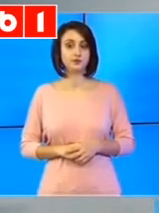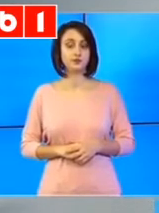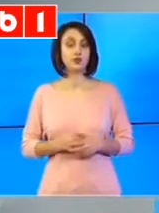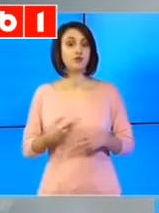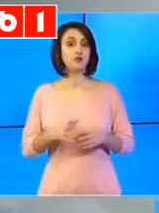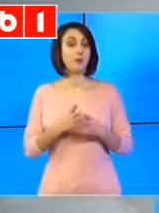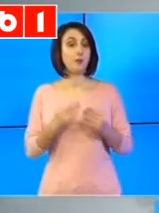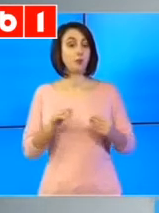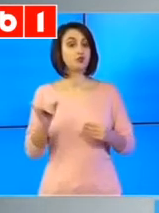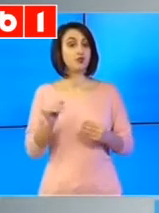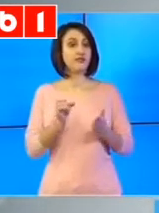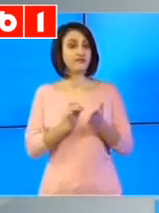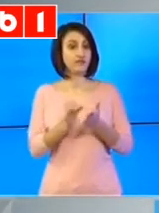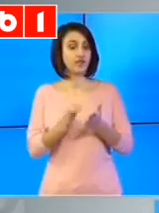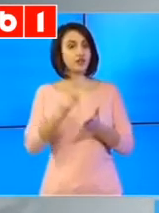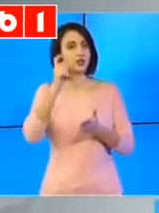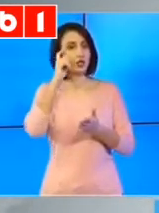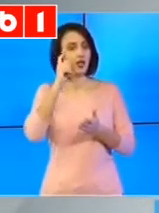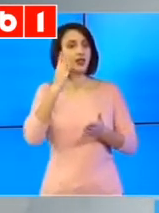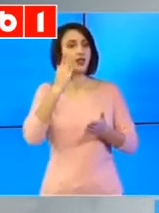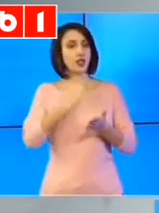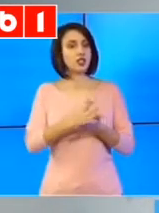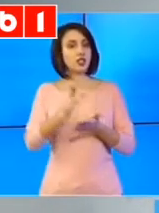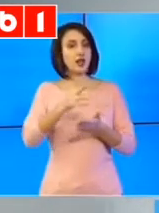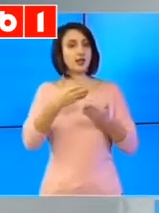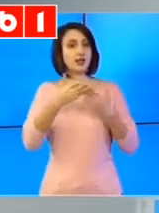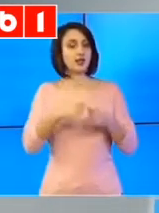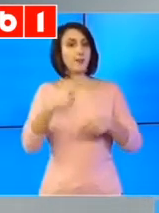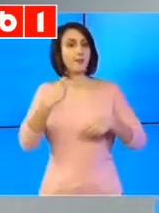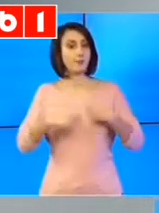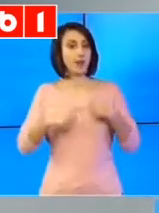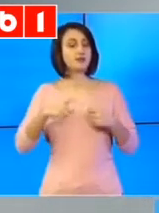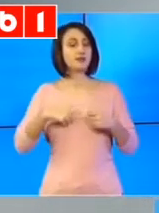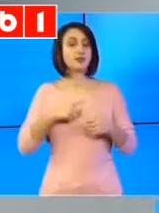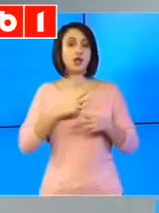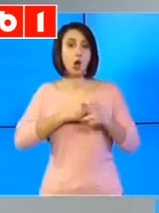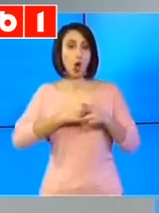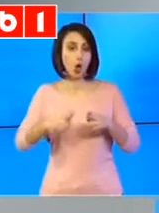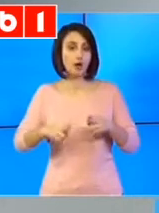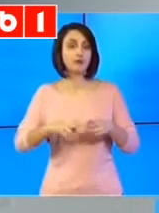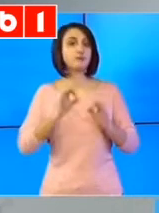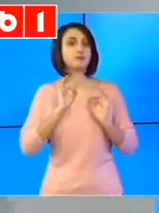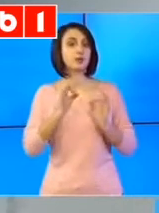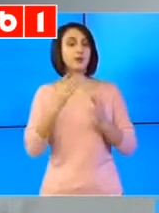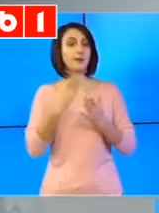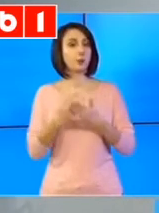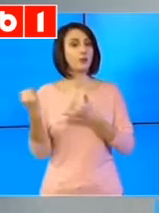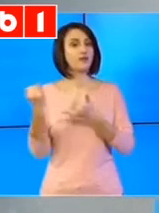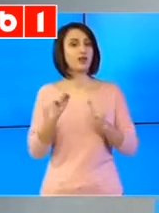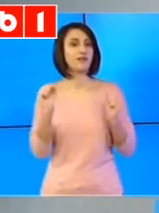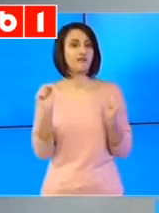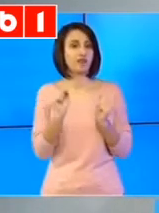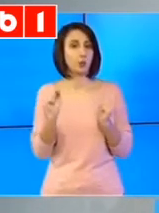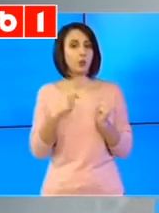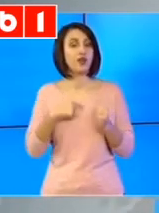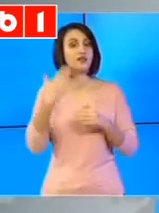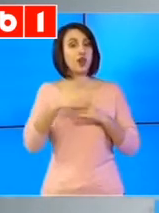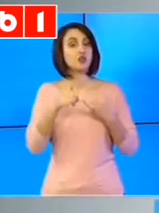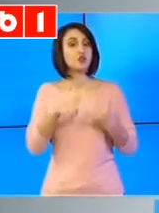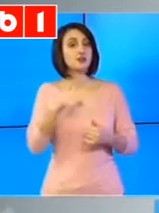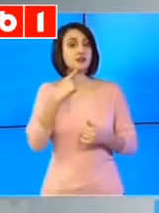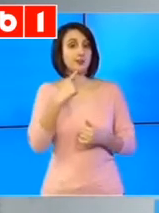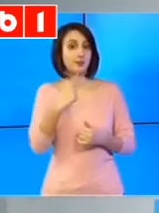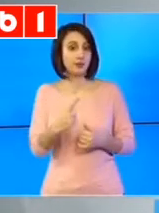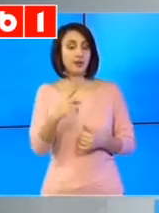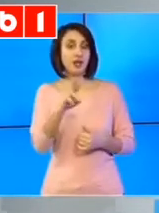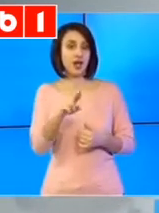Cei mai mulți dintre comercianți consideră că decizia redeschiderii piețelor este cea corectă, mai ales că vine frigul. De la finalul acestei